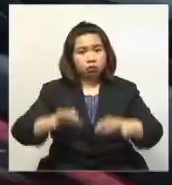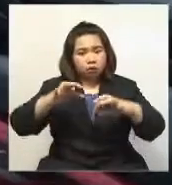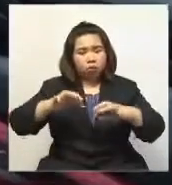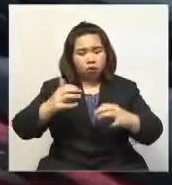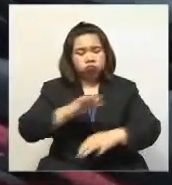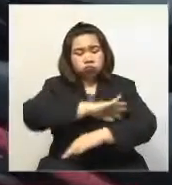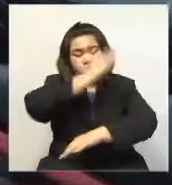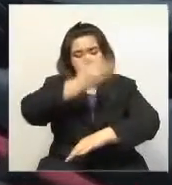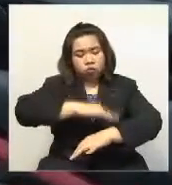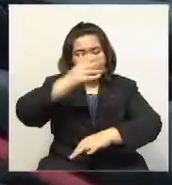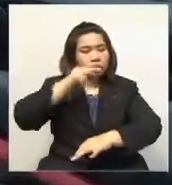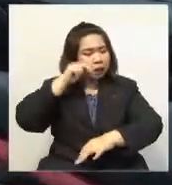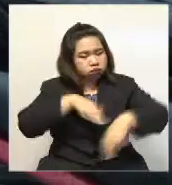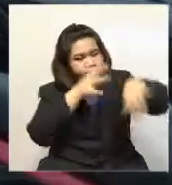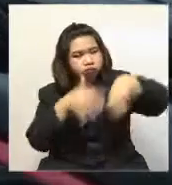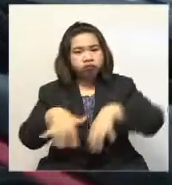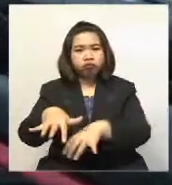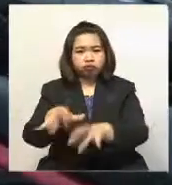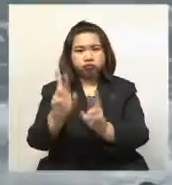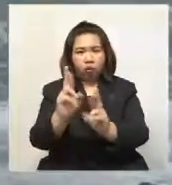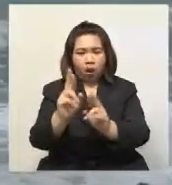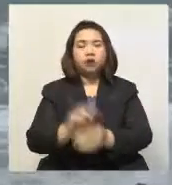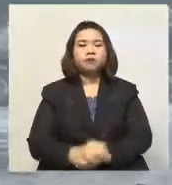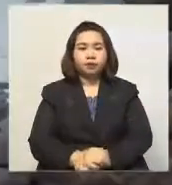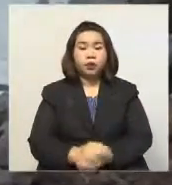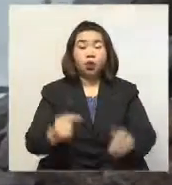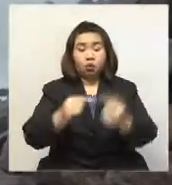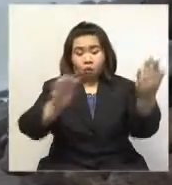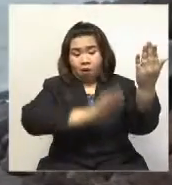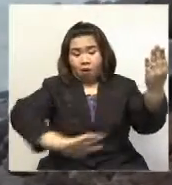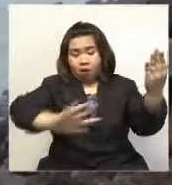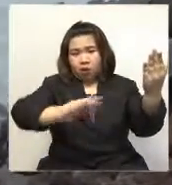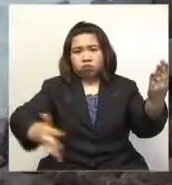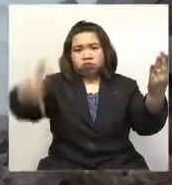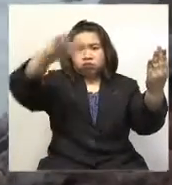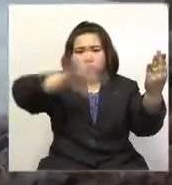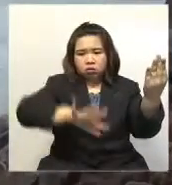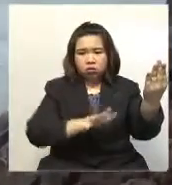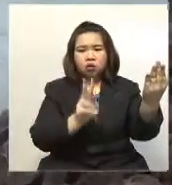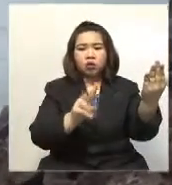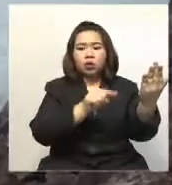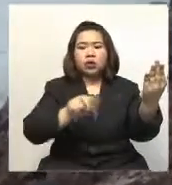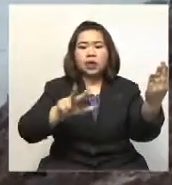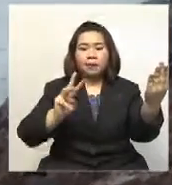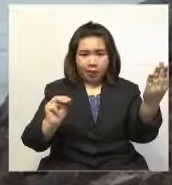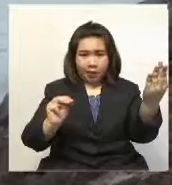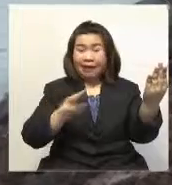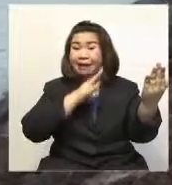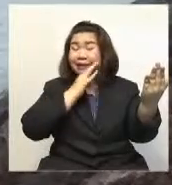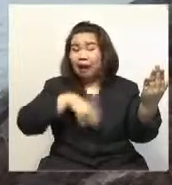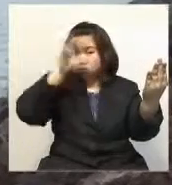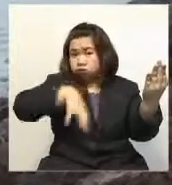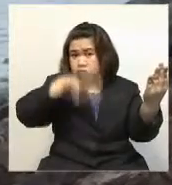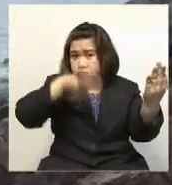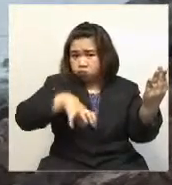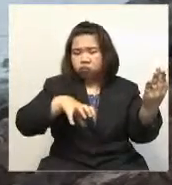พลันและ้ำปาไหล Green ด้วยค่สำหรบคลนลมใบรุเวนอาวไย จะมีคลื่นสูง 2-3 เมตรบริเวณทมีฝนฟาขนอง ทะเล